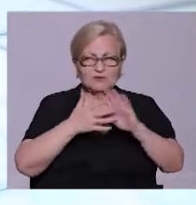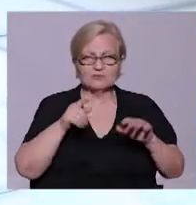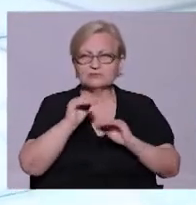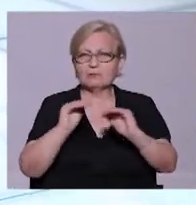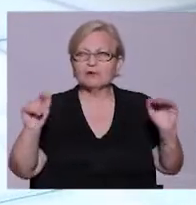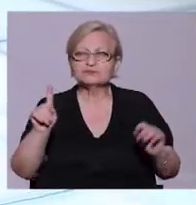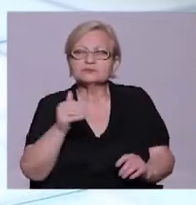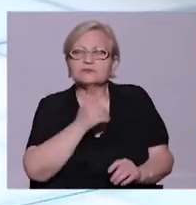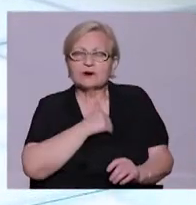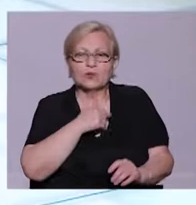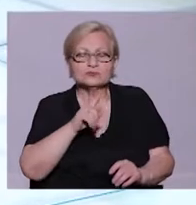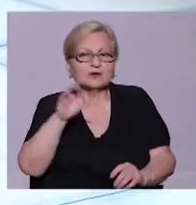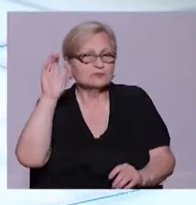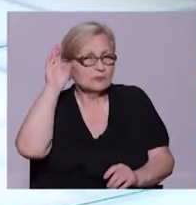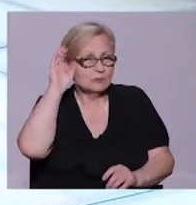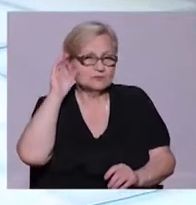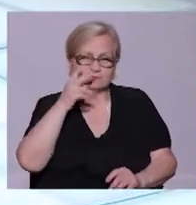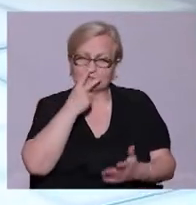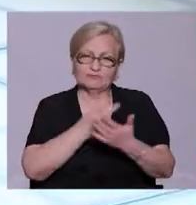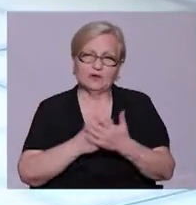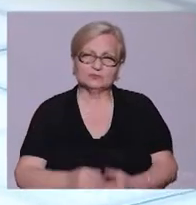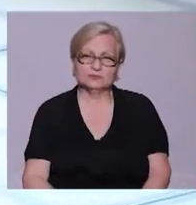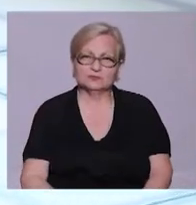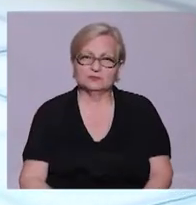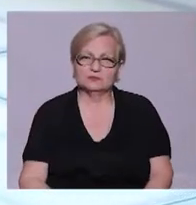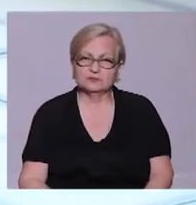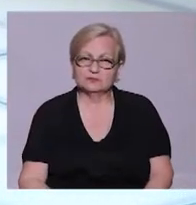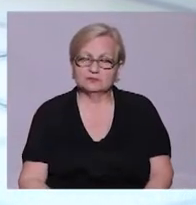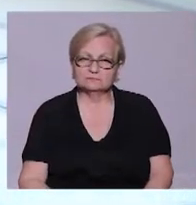მოსმენა. ნახოთ.